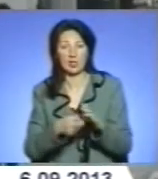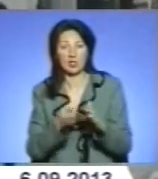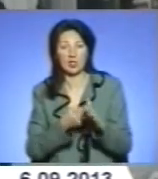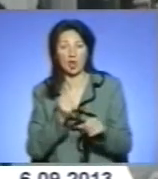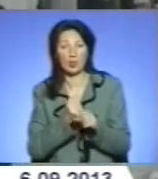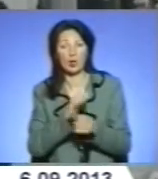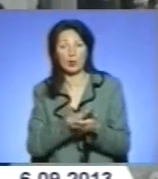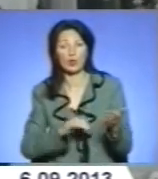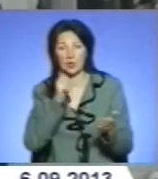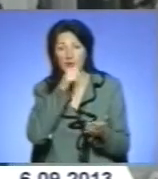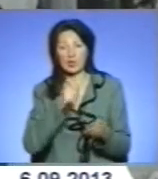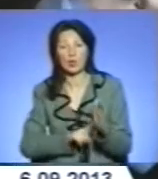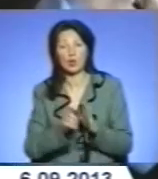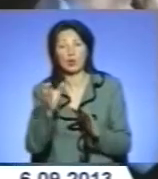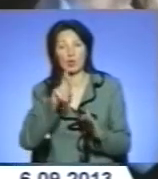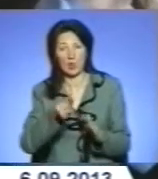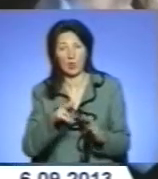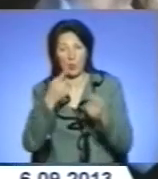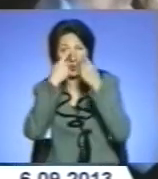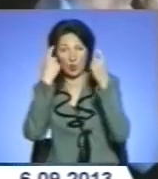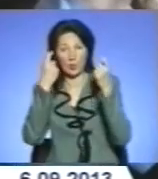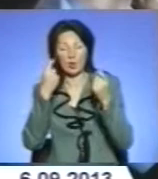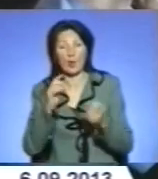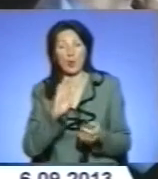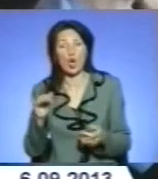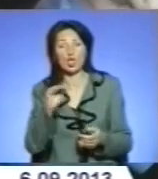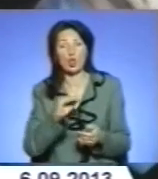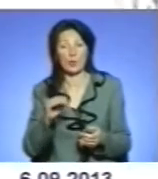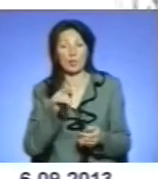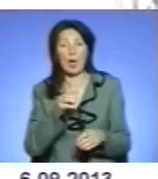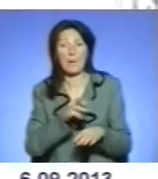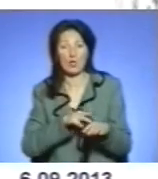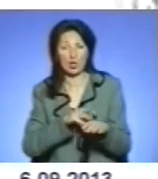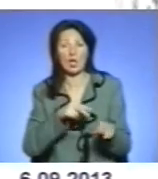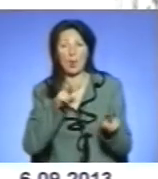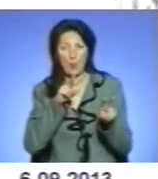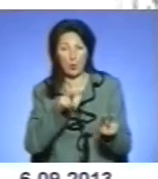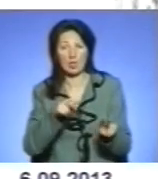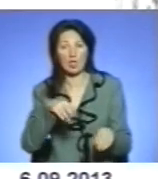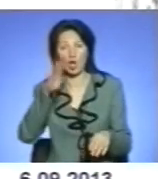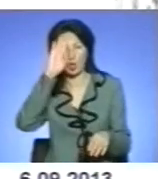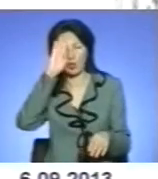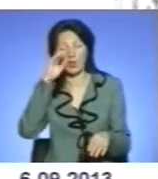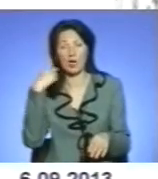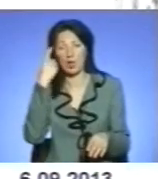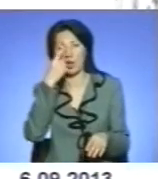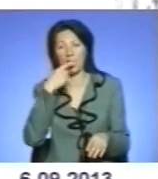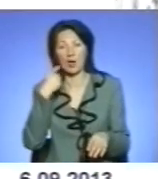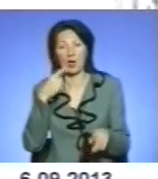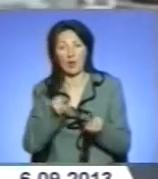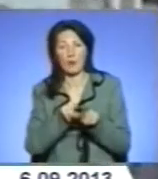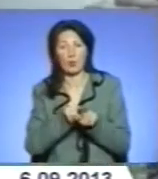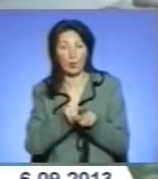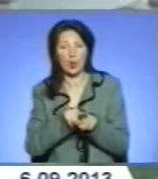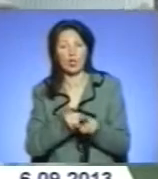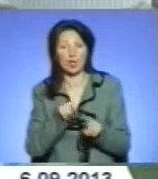початку серпня цього року повідомлення надійшло з Житомирщини. Тамтешні правоохоронці помітили чоловіка ззовні схожого на розшукуваного за вчинення